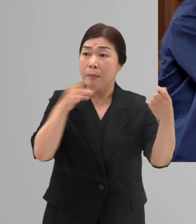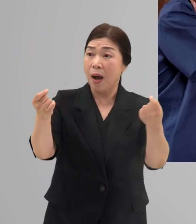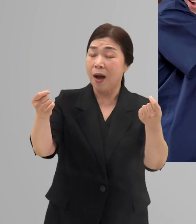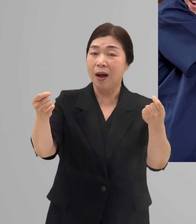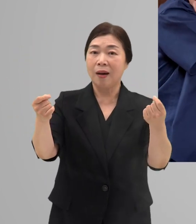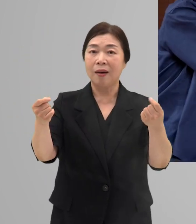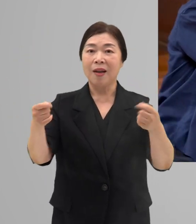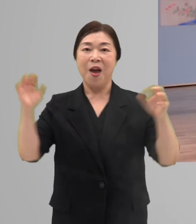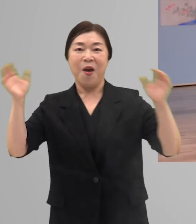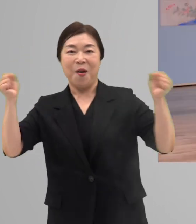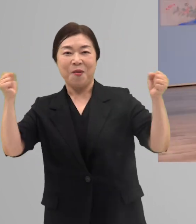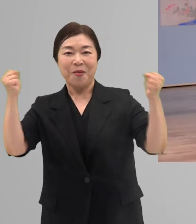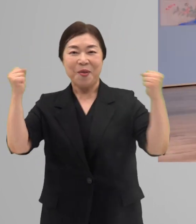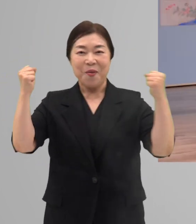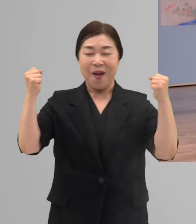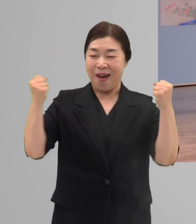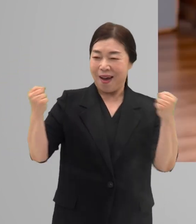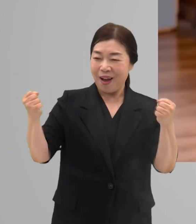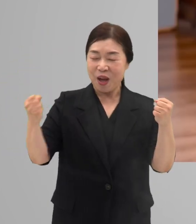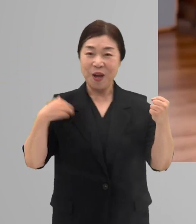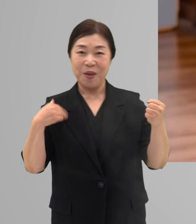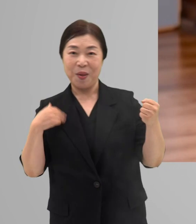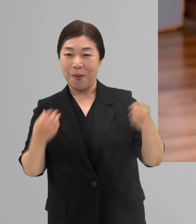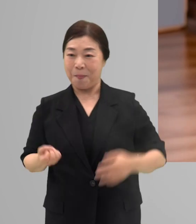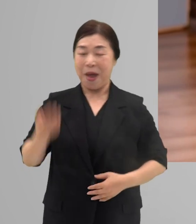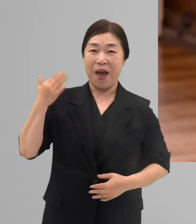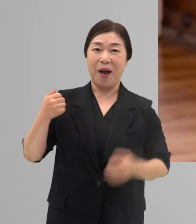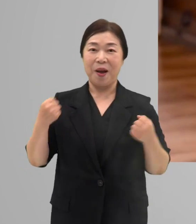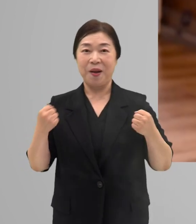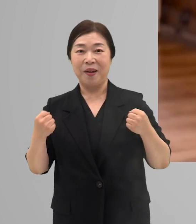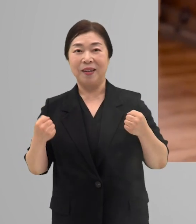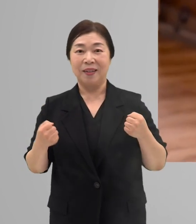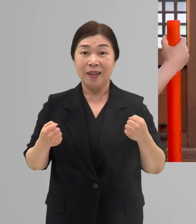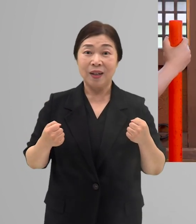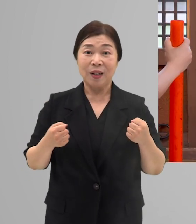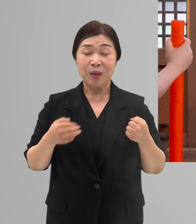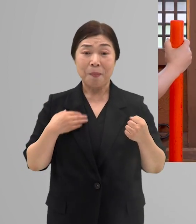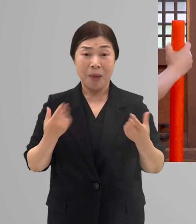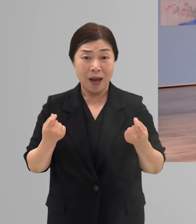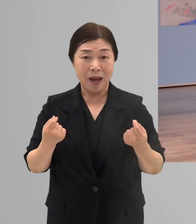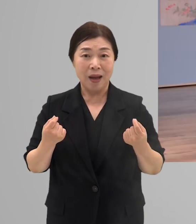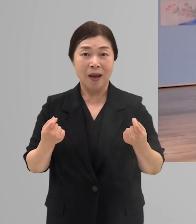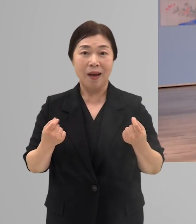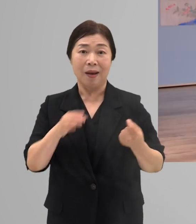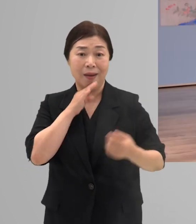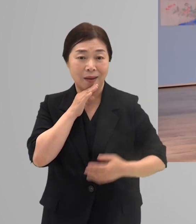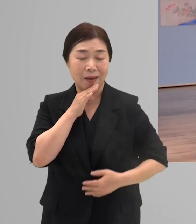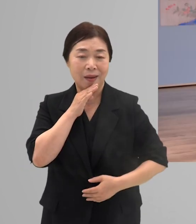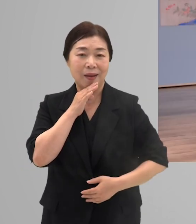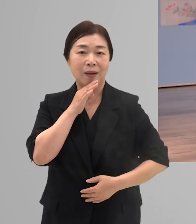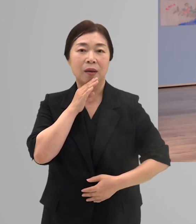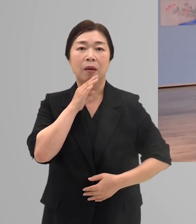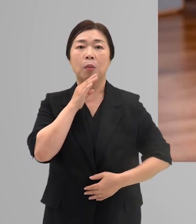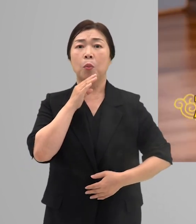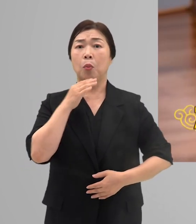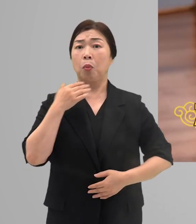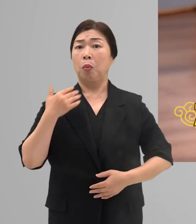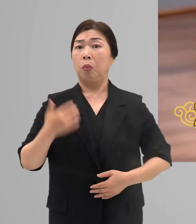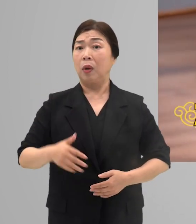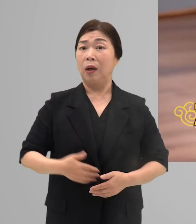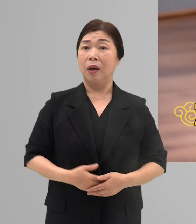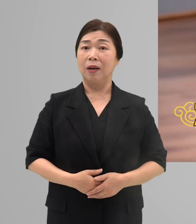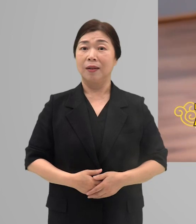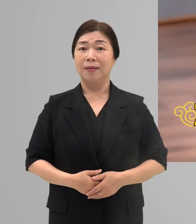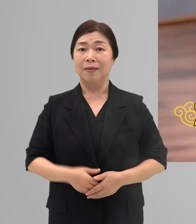정답입니다. 어떡해! 잠시만. 저 맞춘 거예요? 정답입니다. 진짜요?